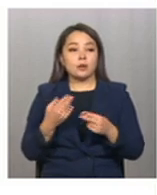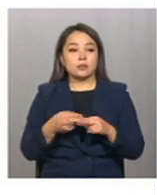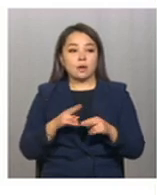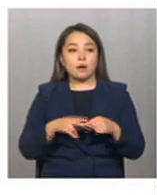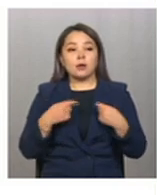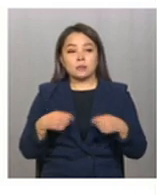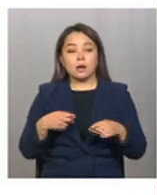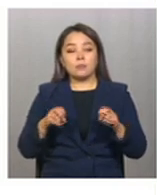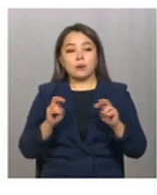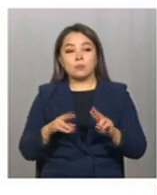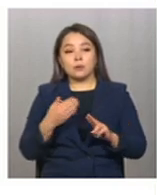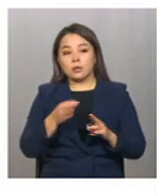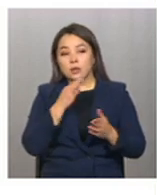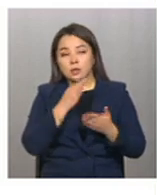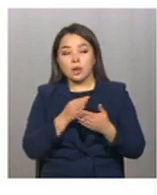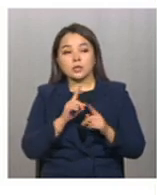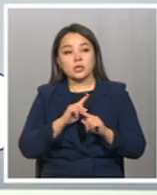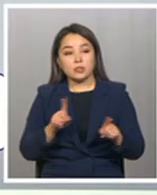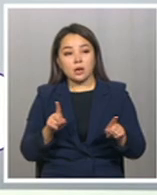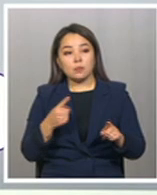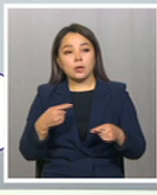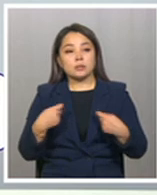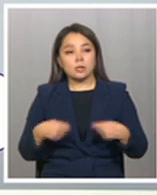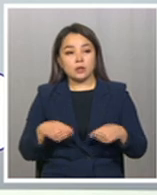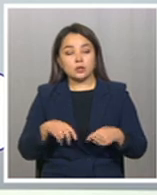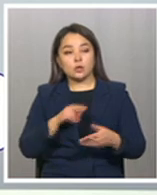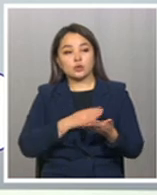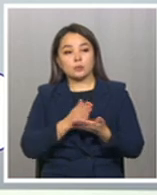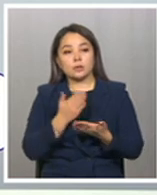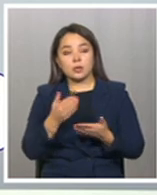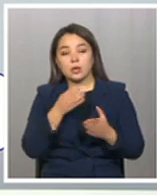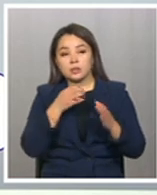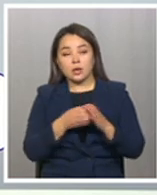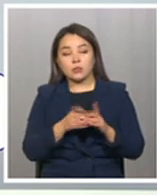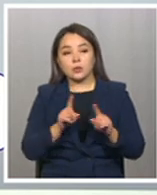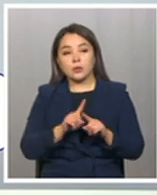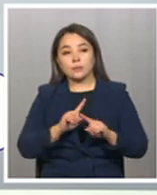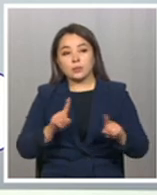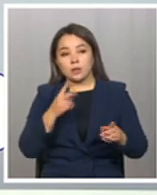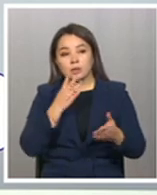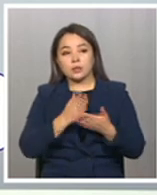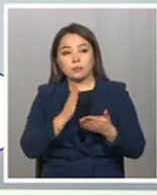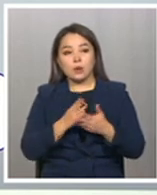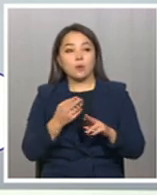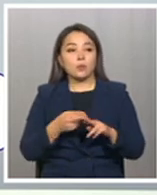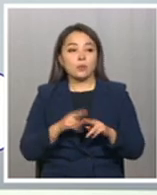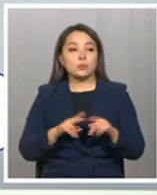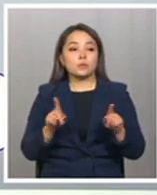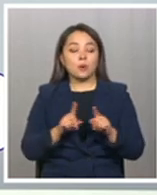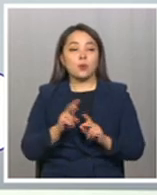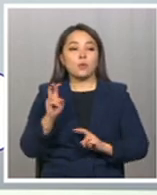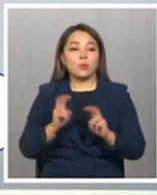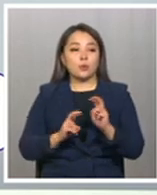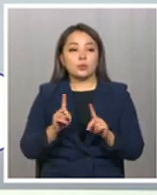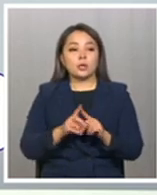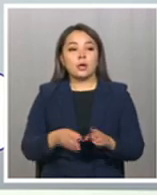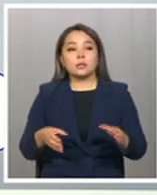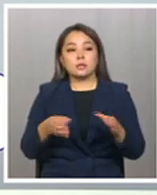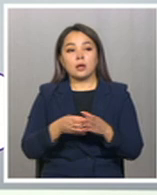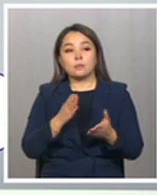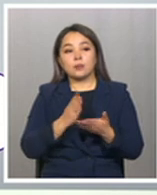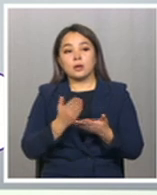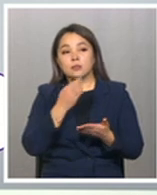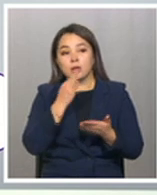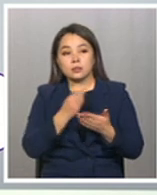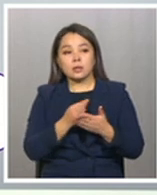нарықтық мамандандырудың ерекшелігі бір нарықта жұмыс жасаумен ерекшеленеді екен. Сонымен қатар өндірістік әртараптандыруда